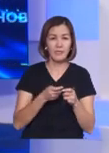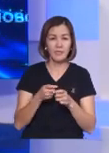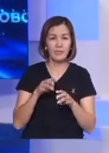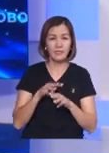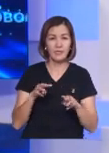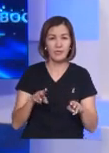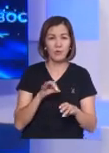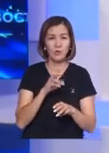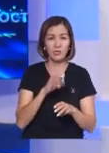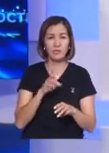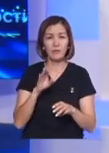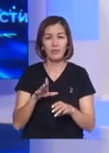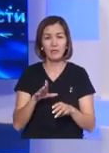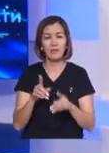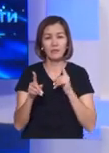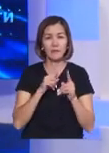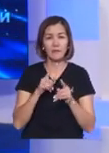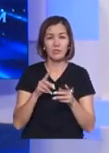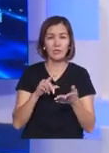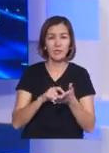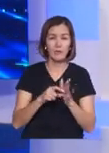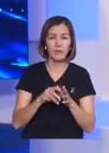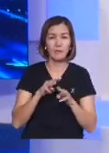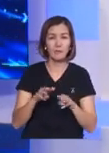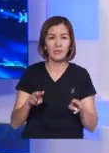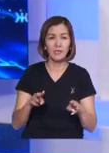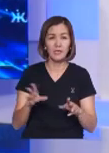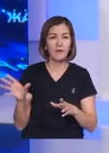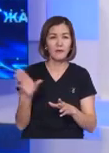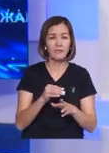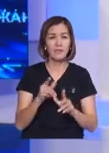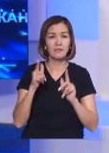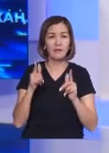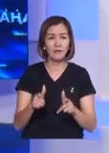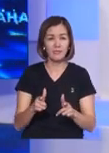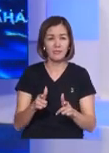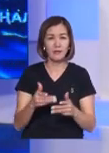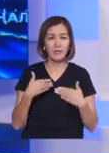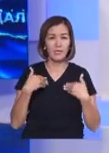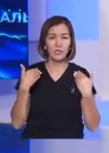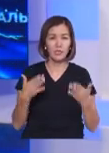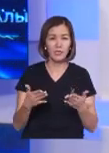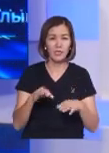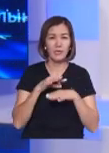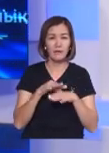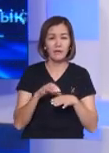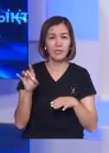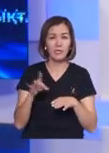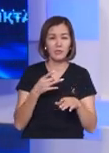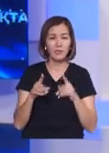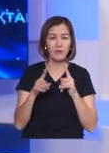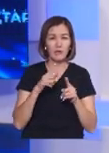Олжаса Бектенова. В ходе совещания Кабинета министров было единогласно поддержано предложение о проведении